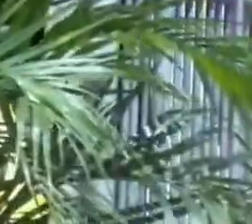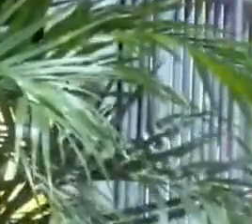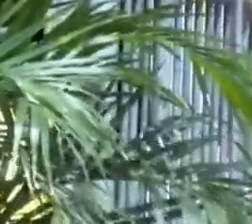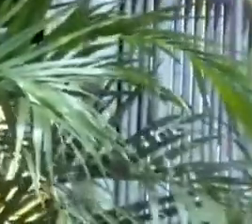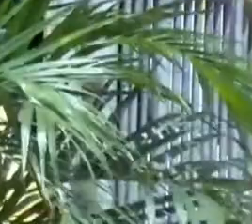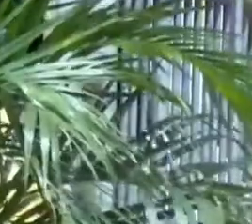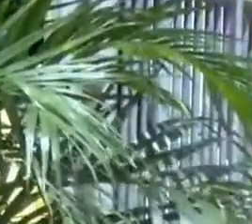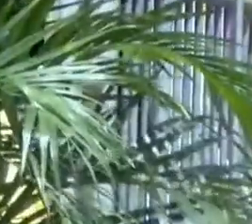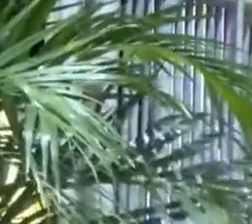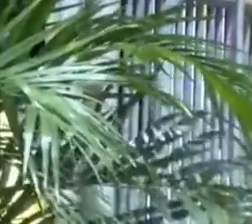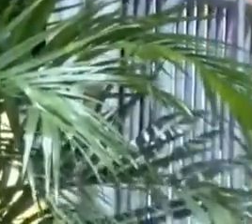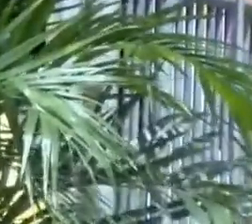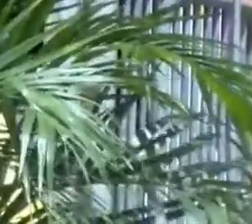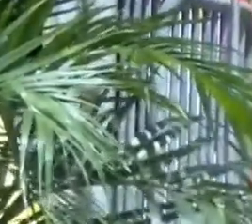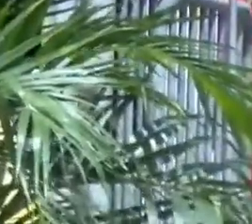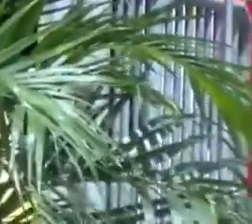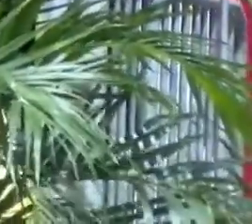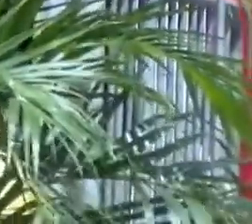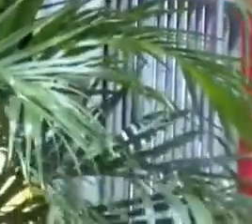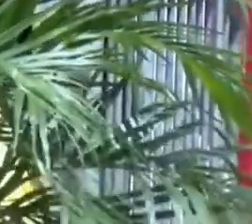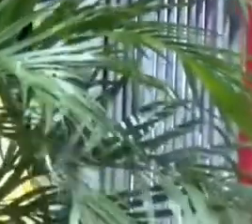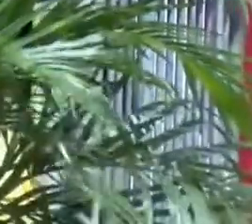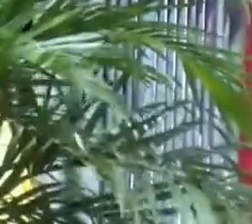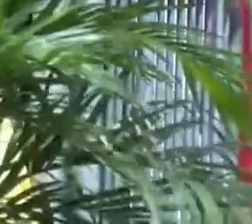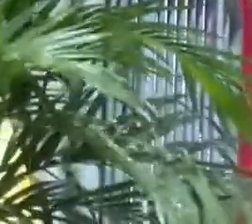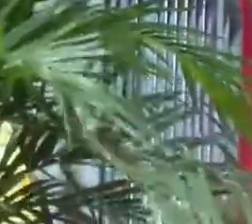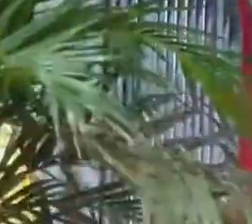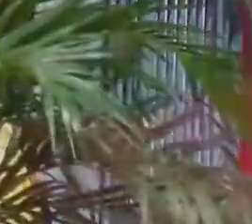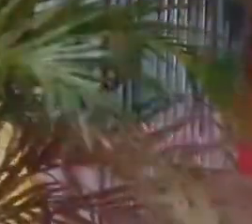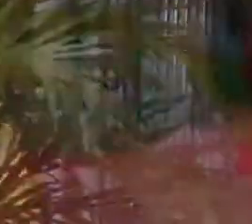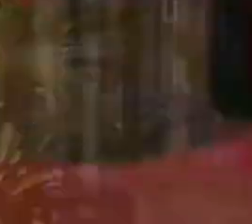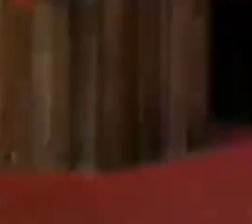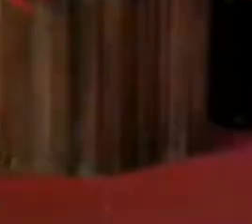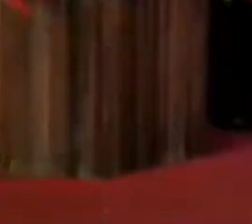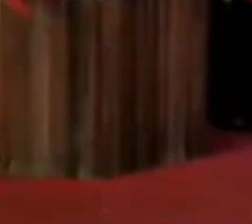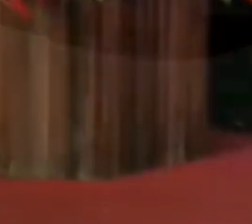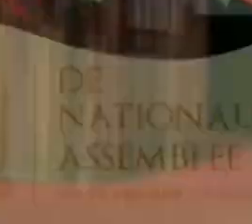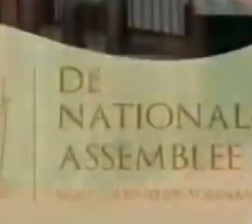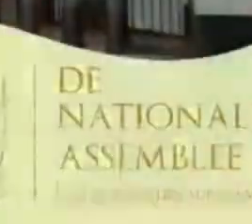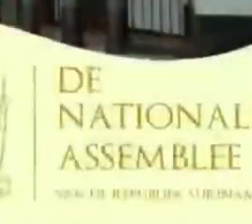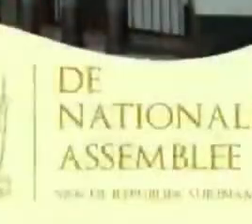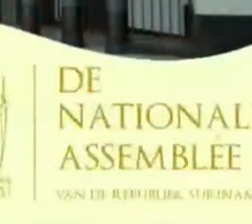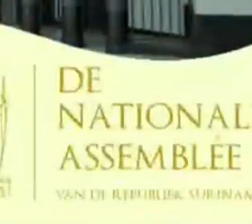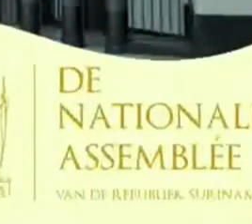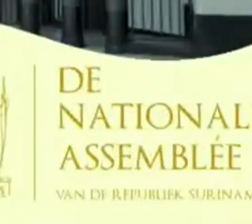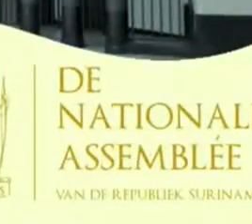zal genieten. Ik bedank en ik zeg tot de volgende keer. Goeiedag.